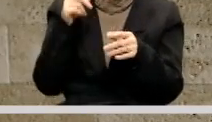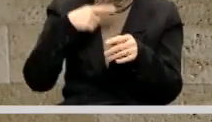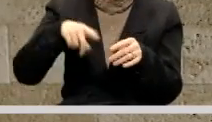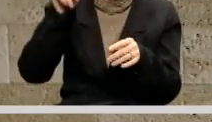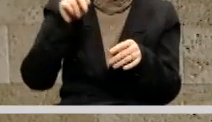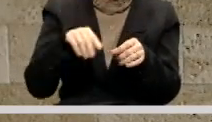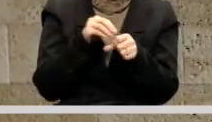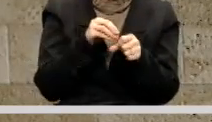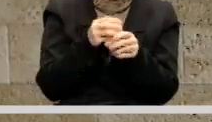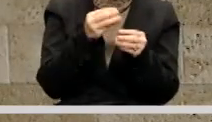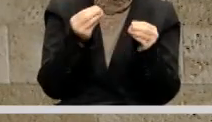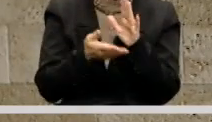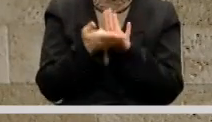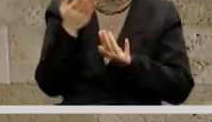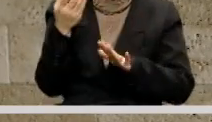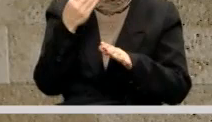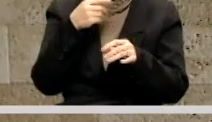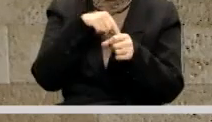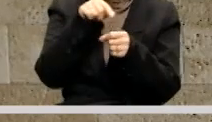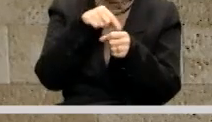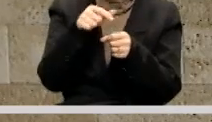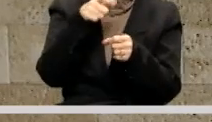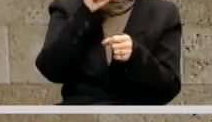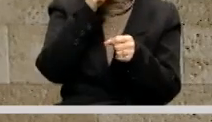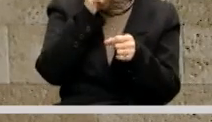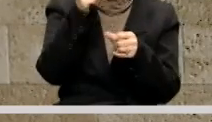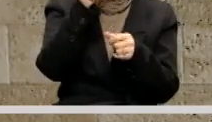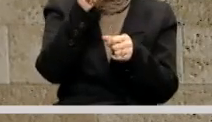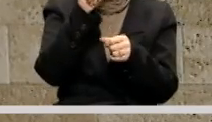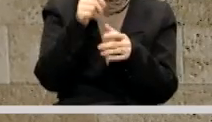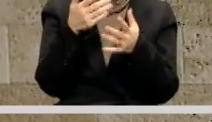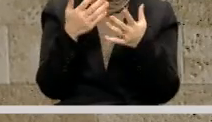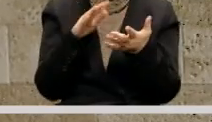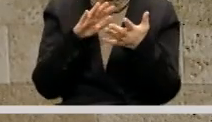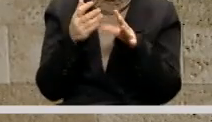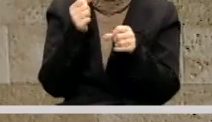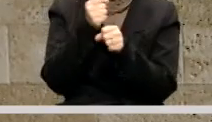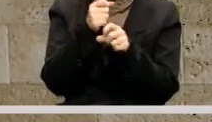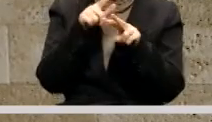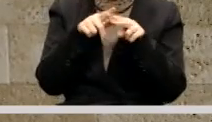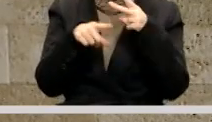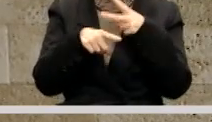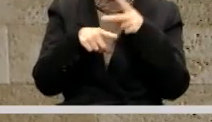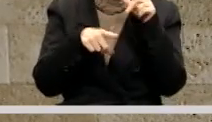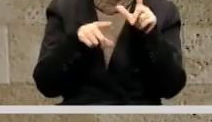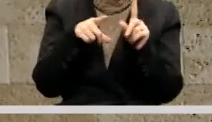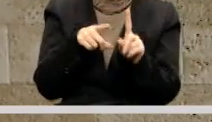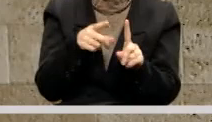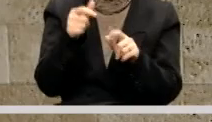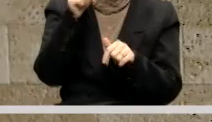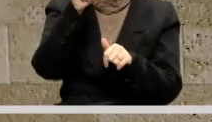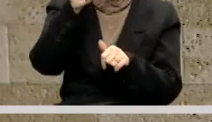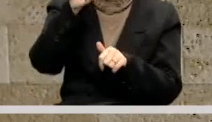klasik olacak belki ama çay kahve tüketmek, bununla beraber asitli gazlı içecekler, belki enerji içecekleri veya çok yoğun